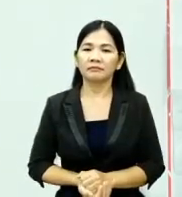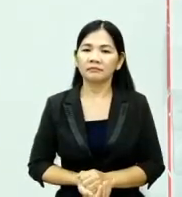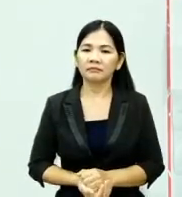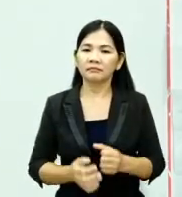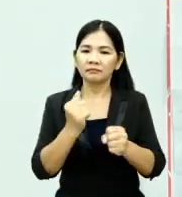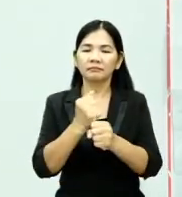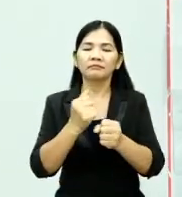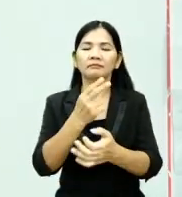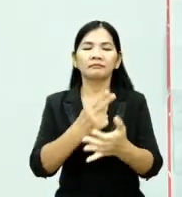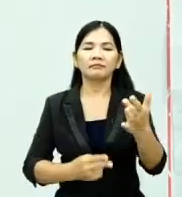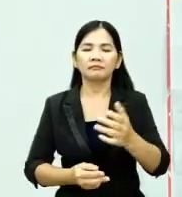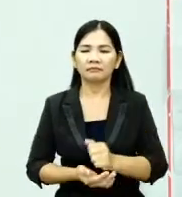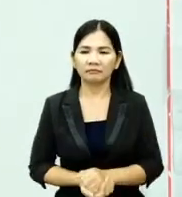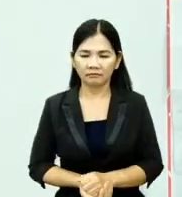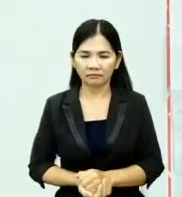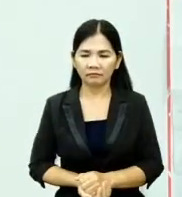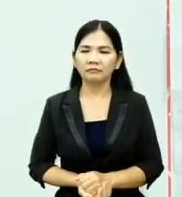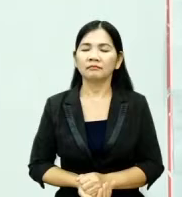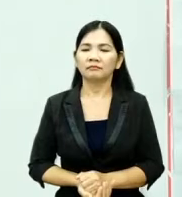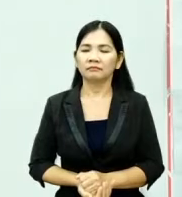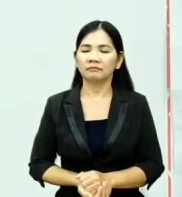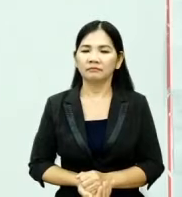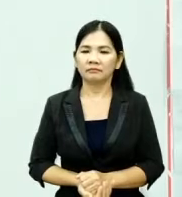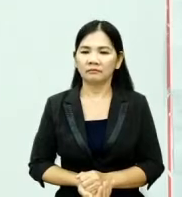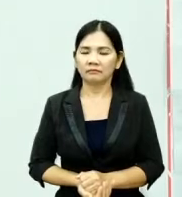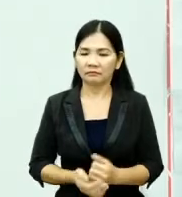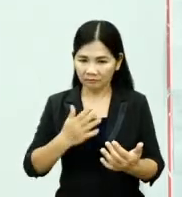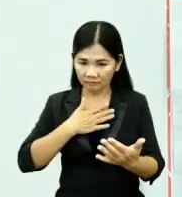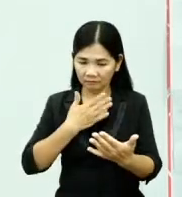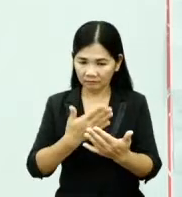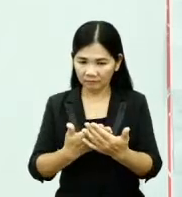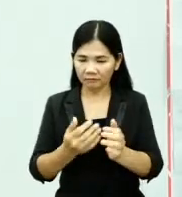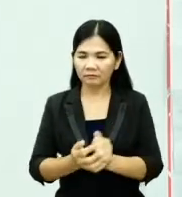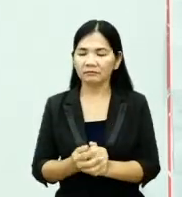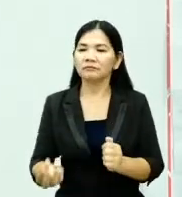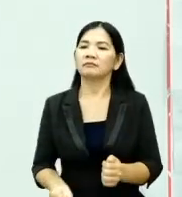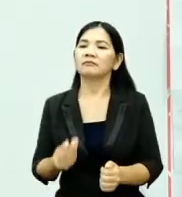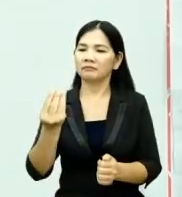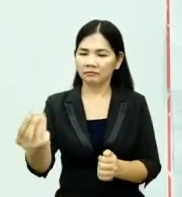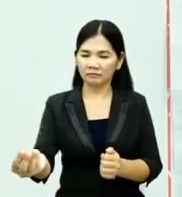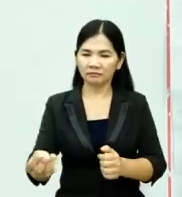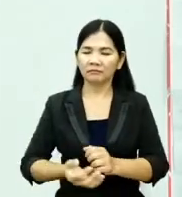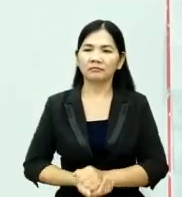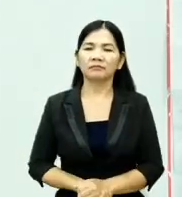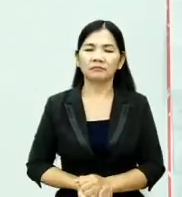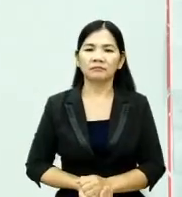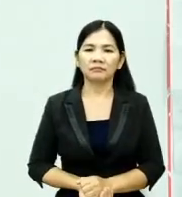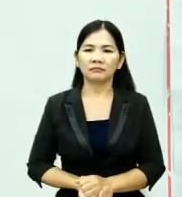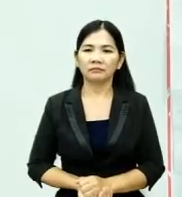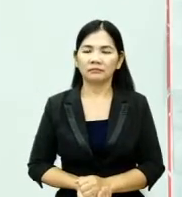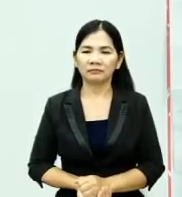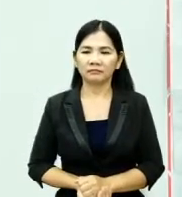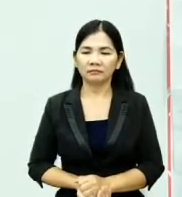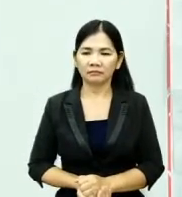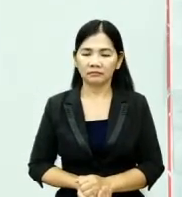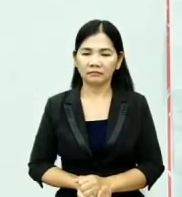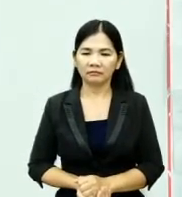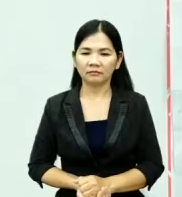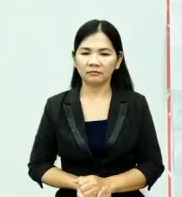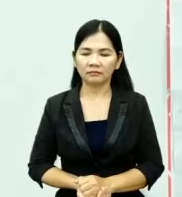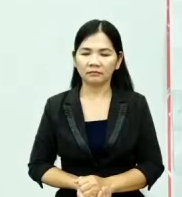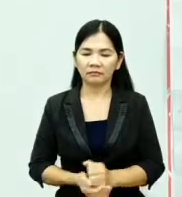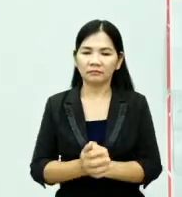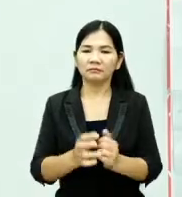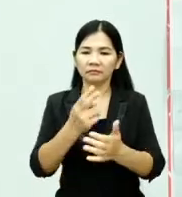với con chả con cua tay chả song con đại dương hai thà tọp sơn nó mẹ nè chả đi chân nè tam